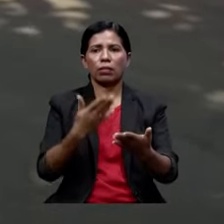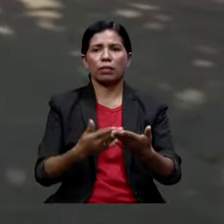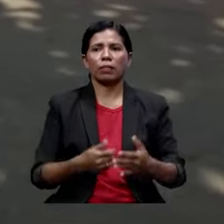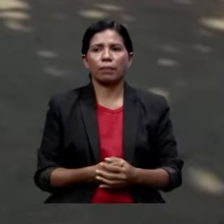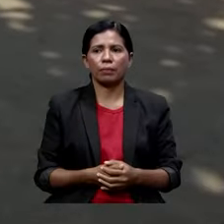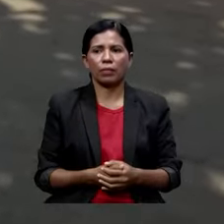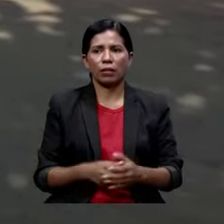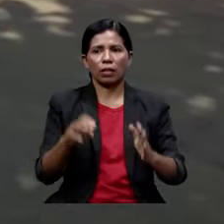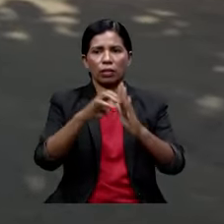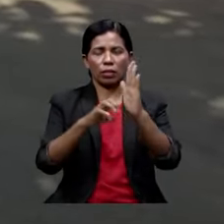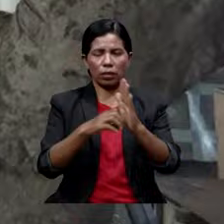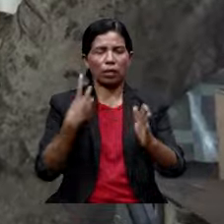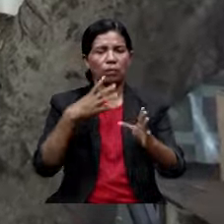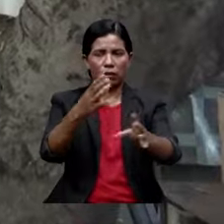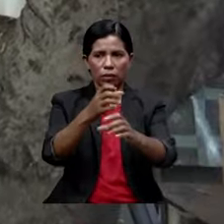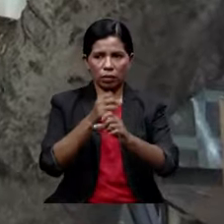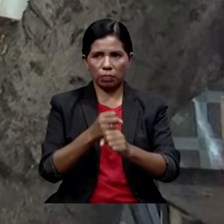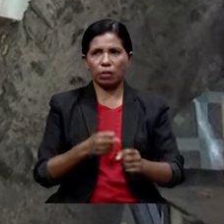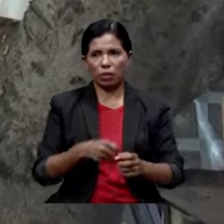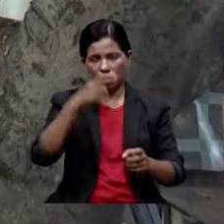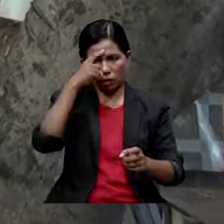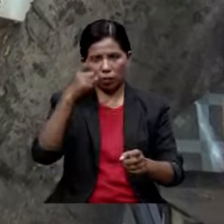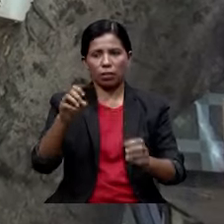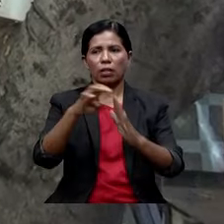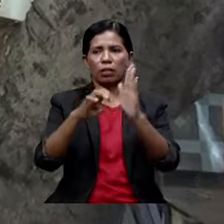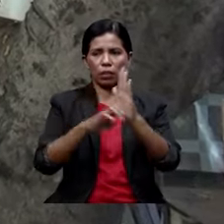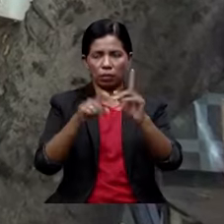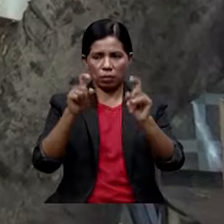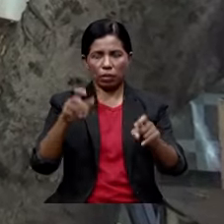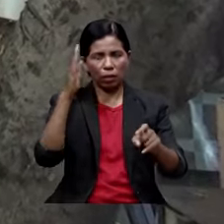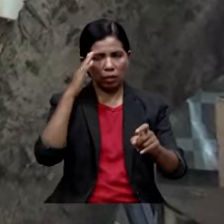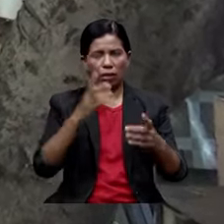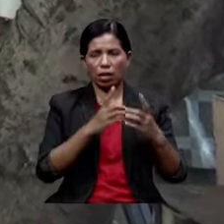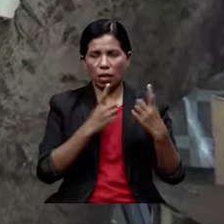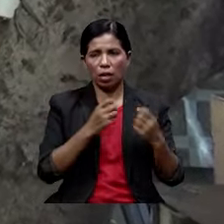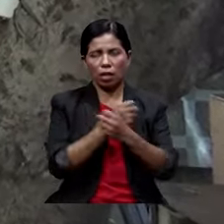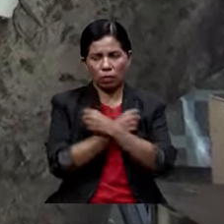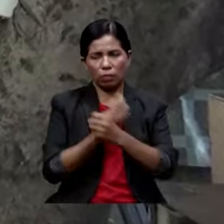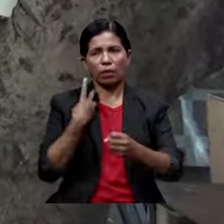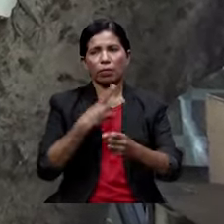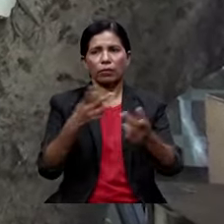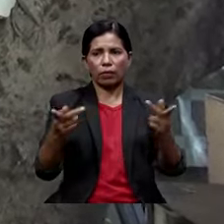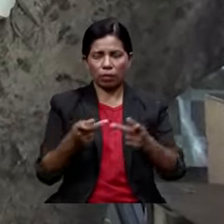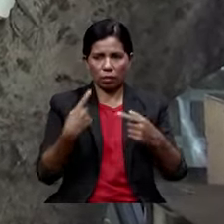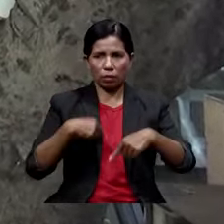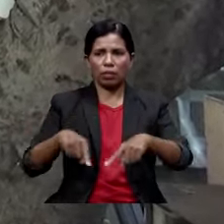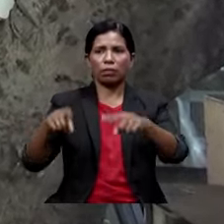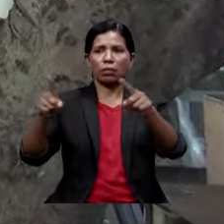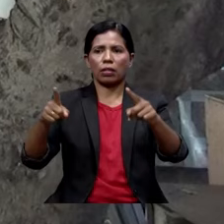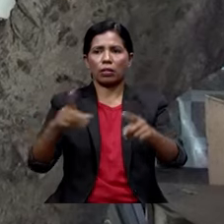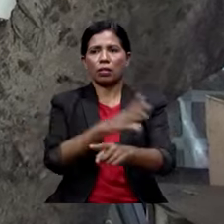ne ba istaratu am sim tamba me be istaramos tengano hadomin tonam tamba. Fatin na ang bane balo sa rai